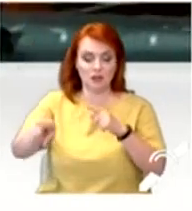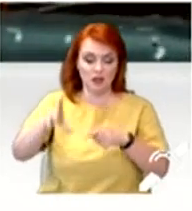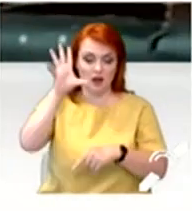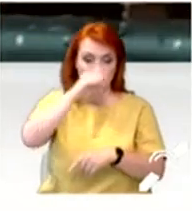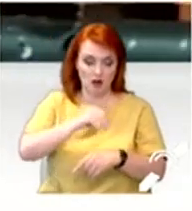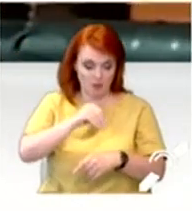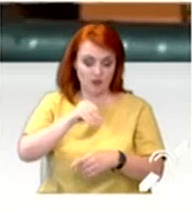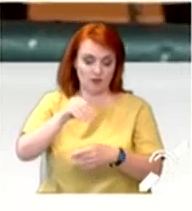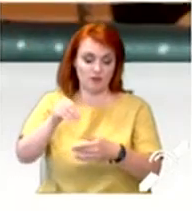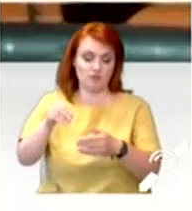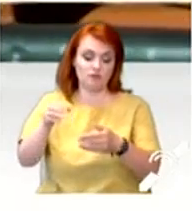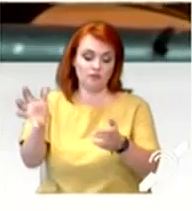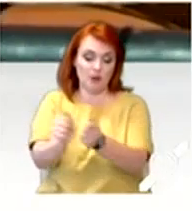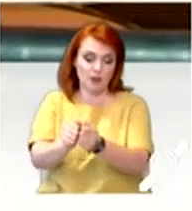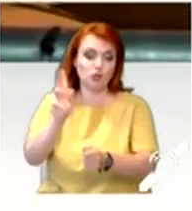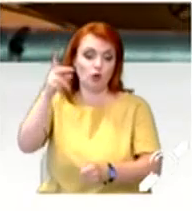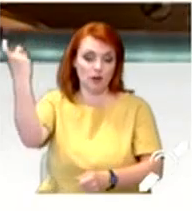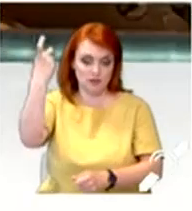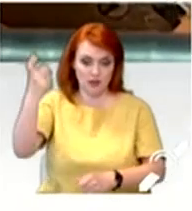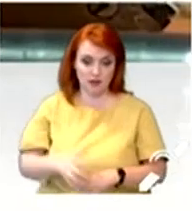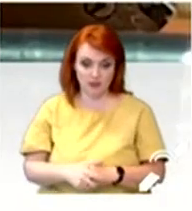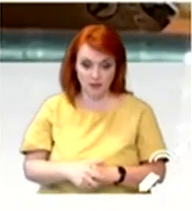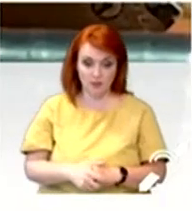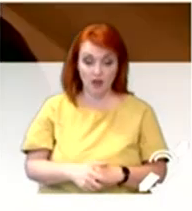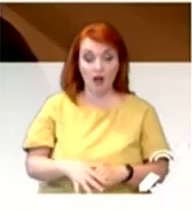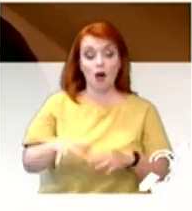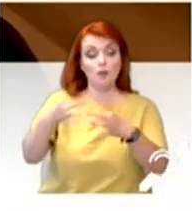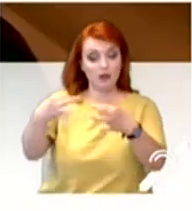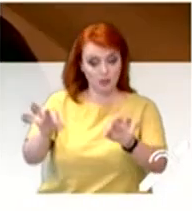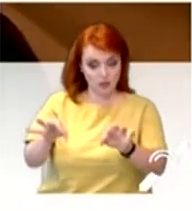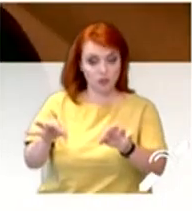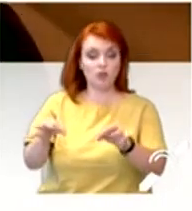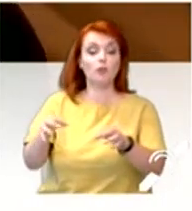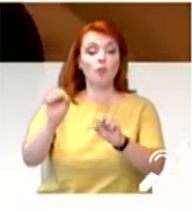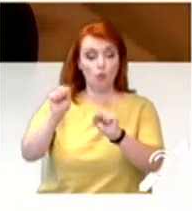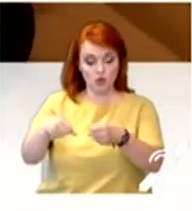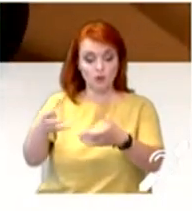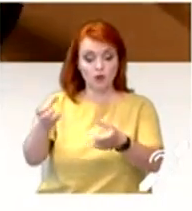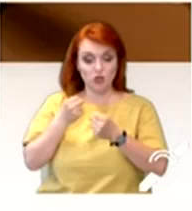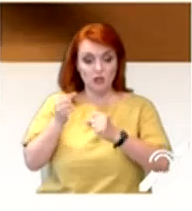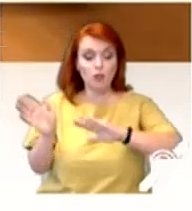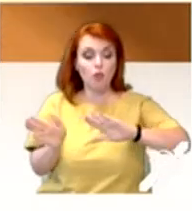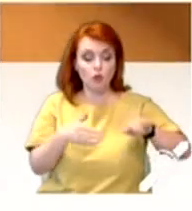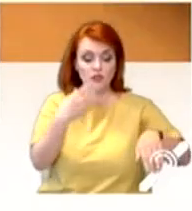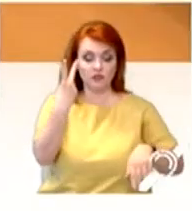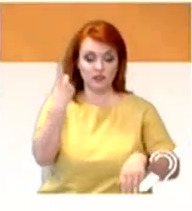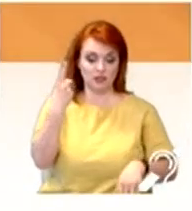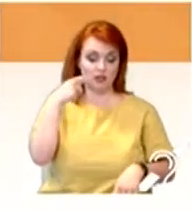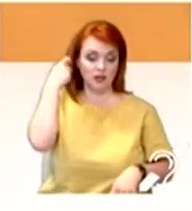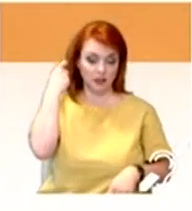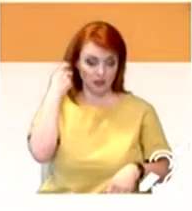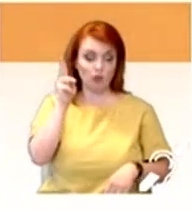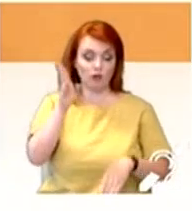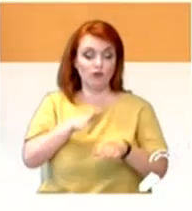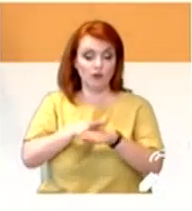de condiții și absolvirea unui curs de instruire. Permisul se poate obține după vârsta de 21 de ani, iar solicitantul nu trebuie să